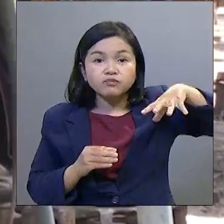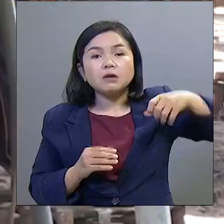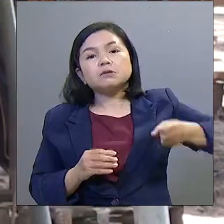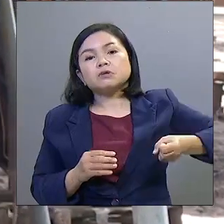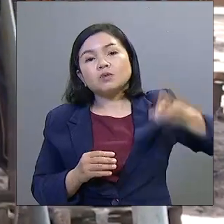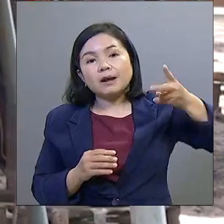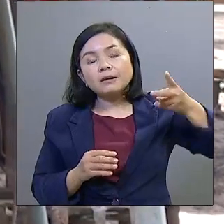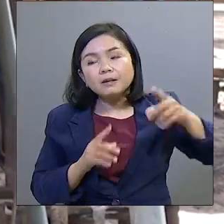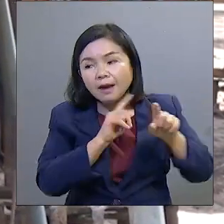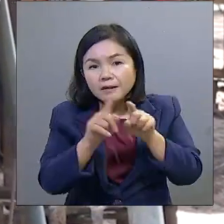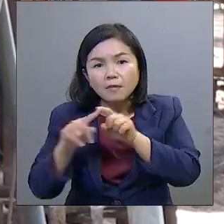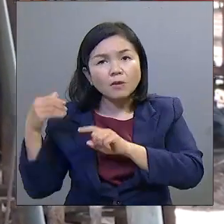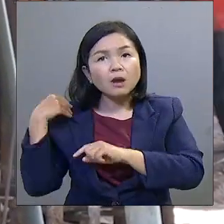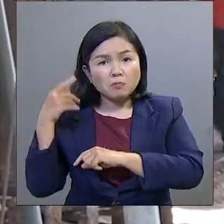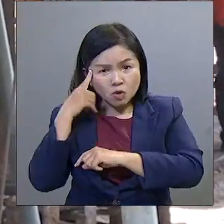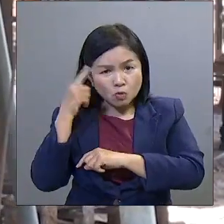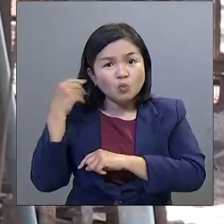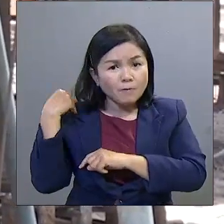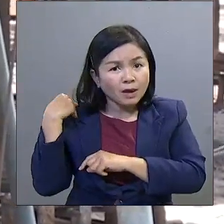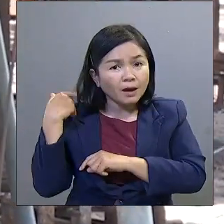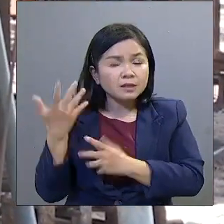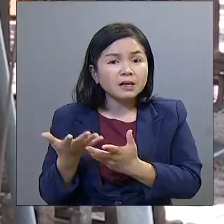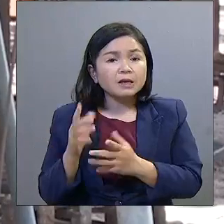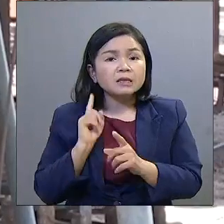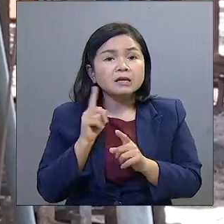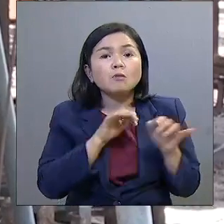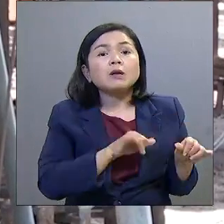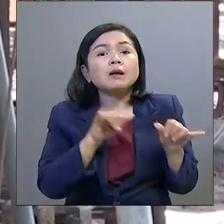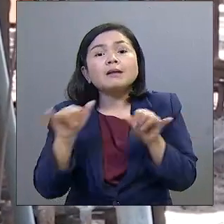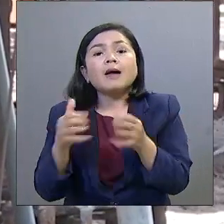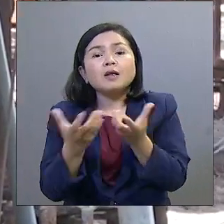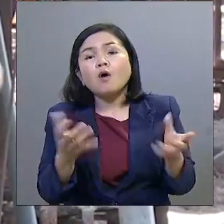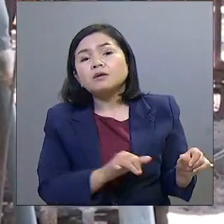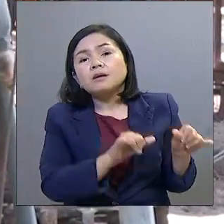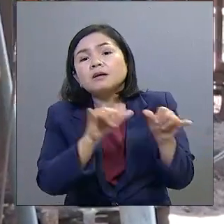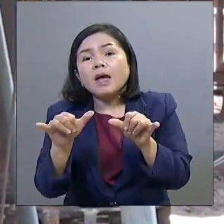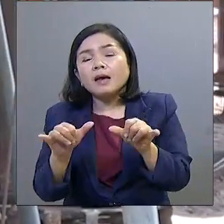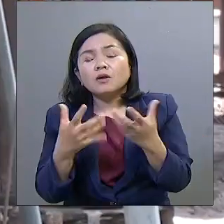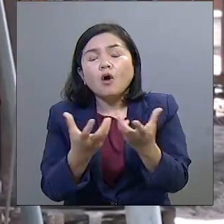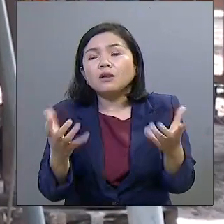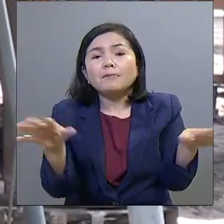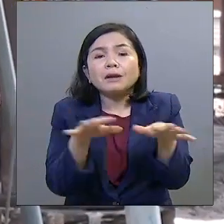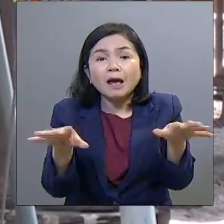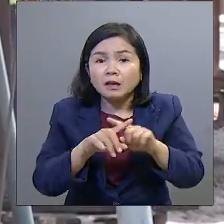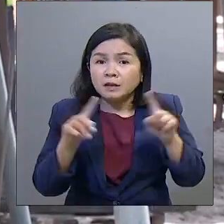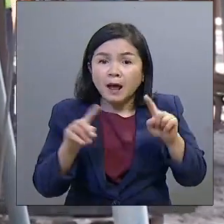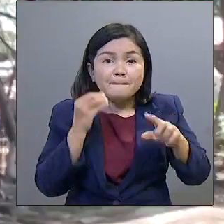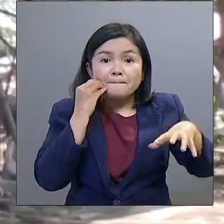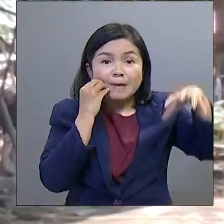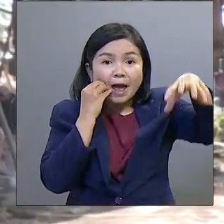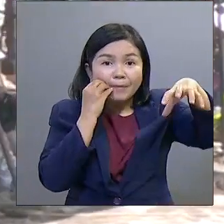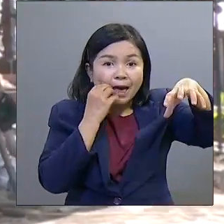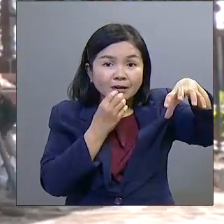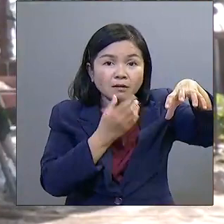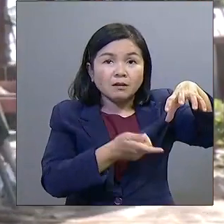แล้ว ถ ูกต้องเออนี่ผมเพิ่งรู้ว่ามันมีตอนแรกคิดว่าบริการย้ายบ้านก็คือขนของย้ายจากหลัง A ไปหลัง B ค่ะ ย้ายยกขึ้นมาเลย ยกเล